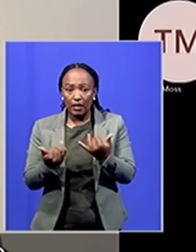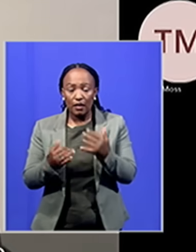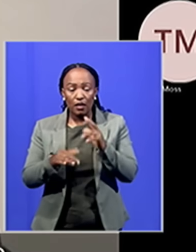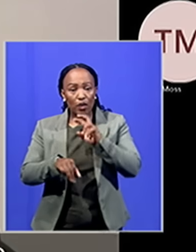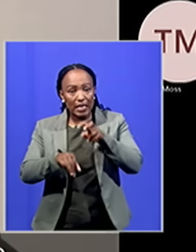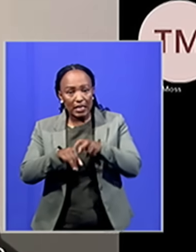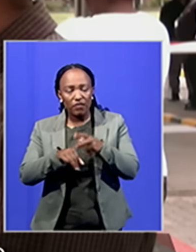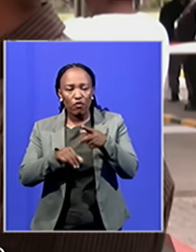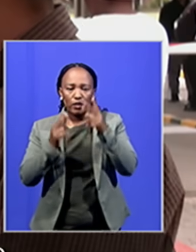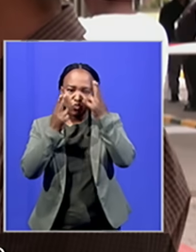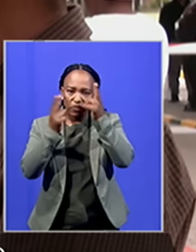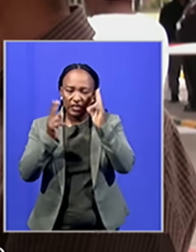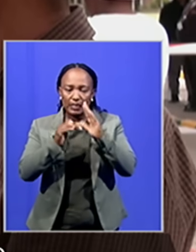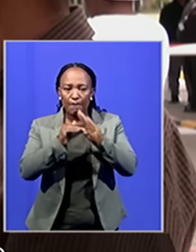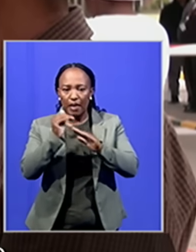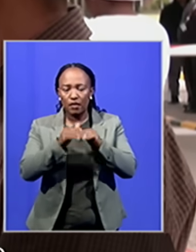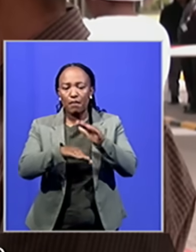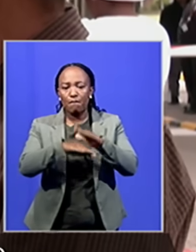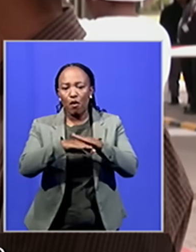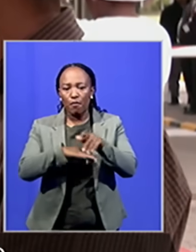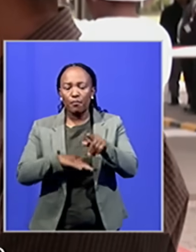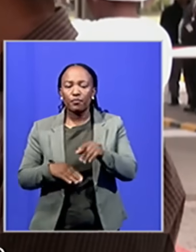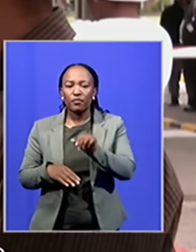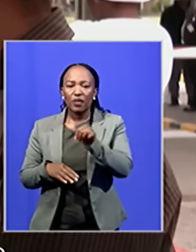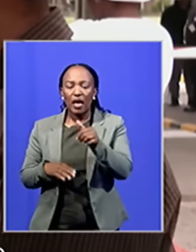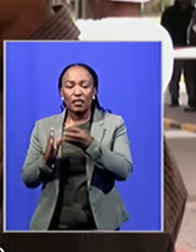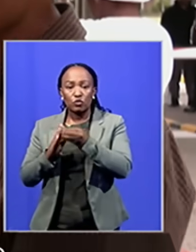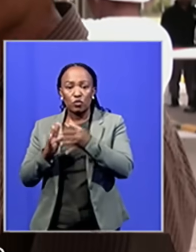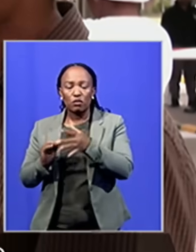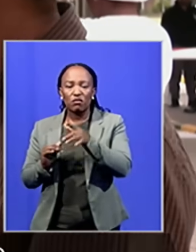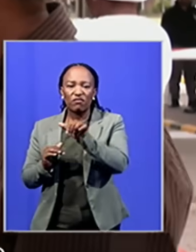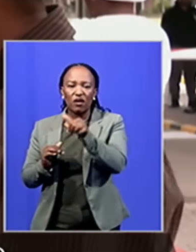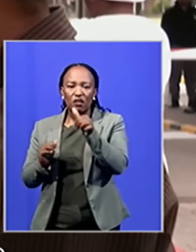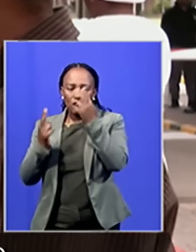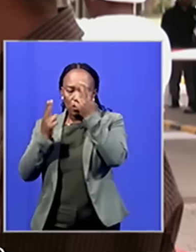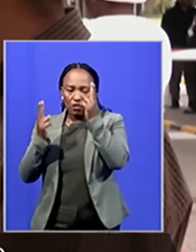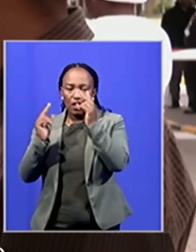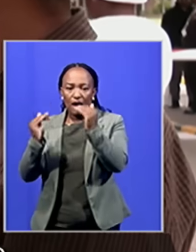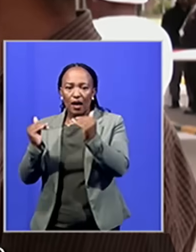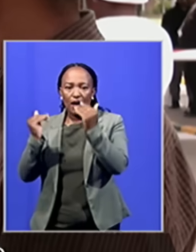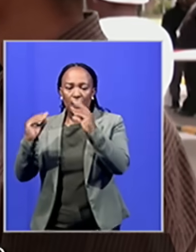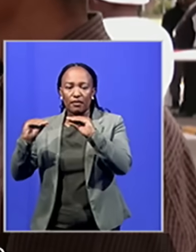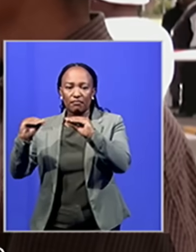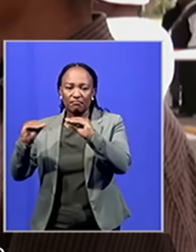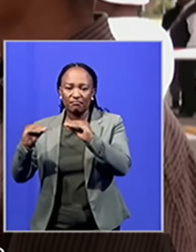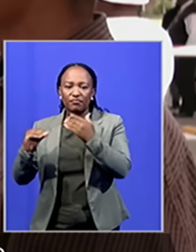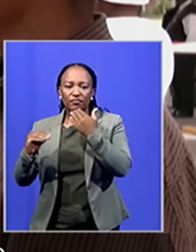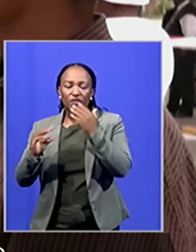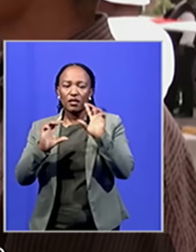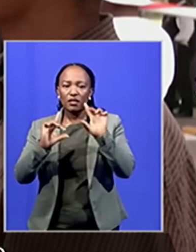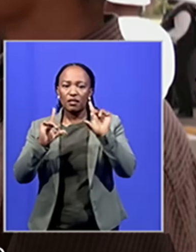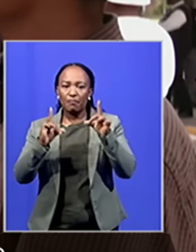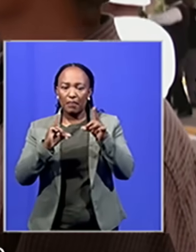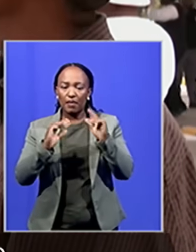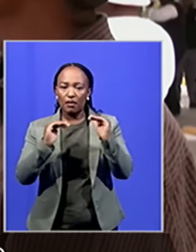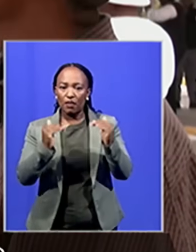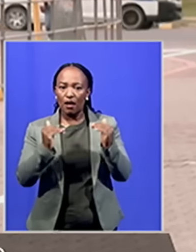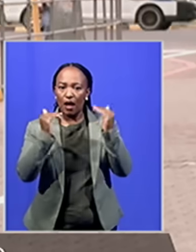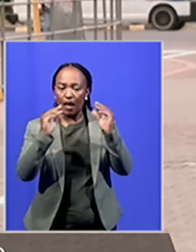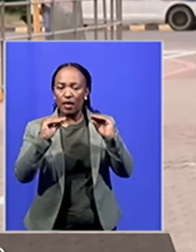more universities. Palo ya baithuti ba ba tshwanelang go amogelwa ke ditheo tsa thuto e kgolwane e atlenegisiwa ke Lefapha la Thuto e Kgolwane